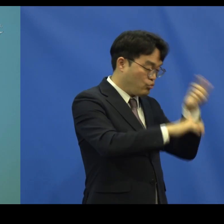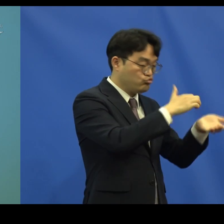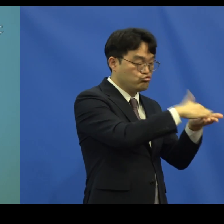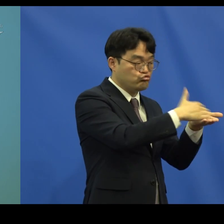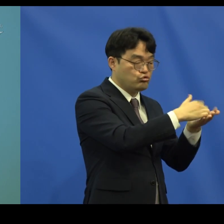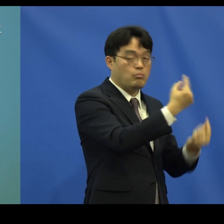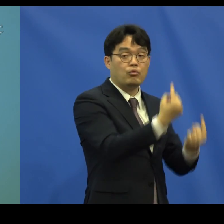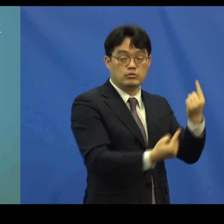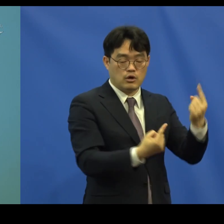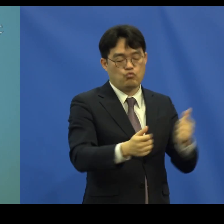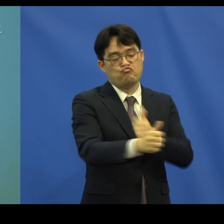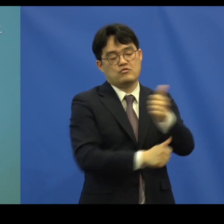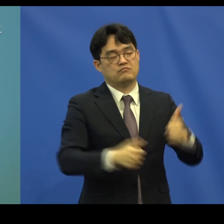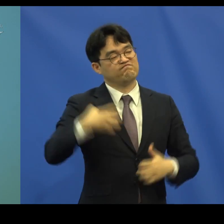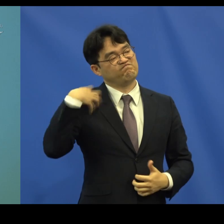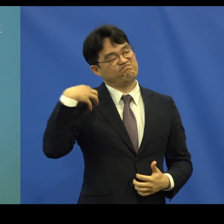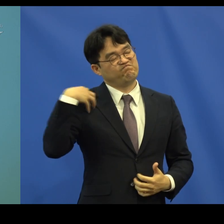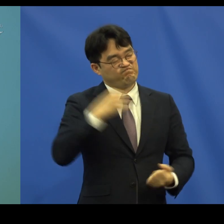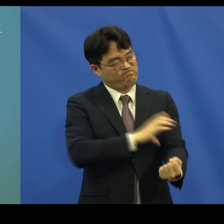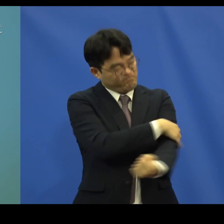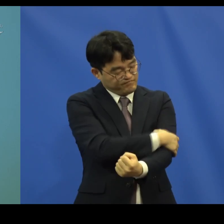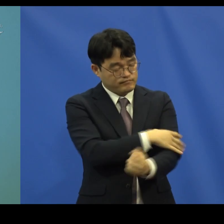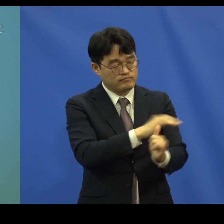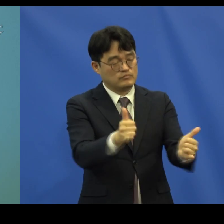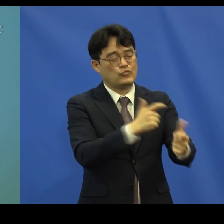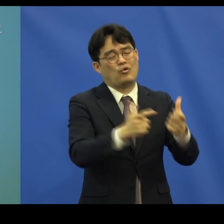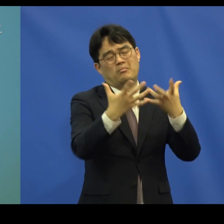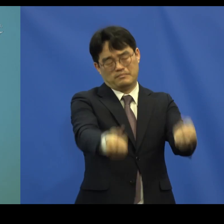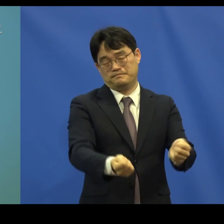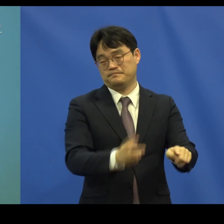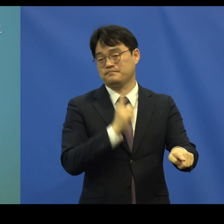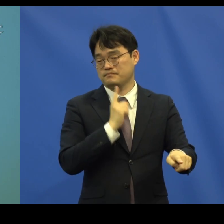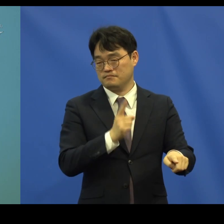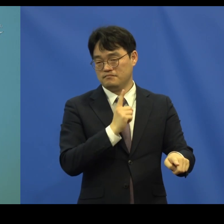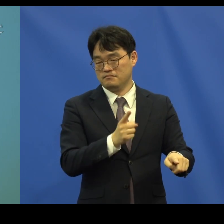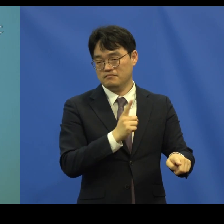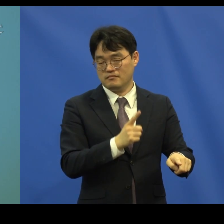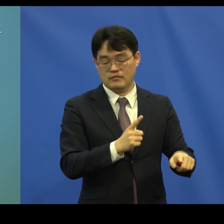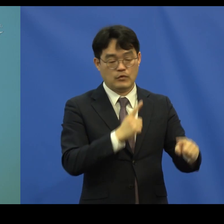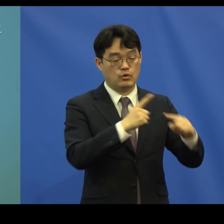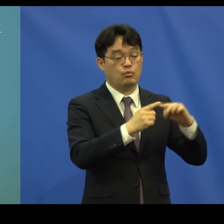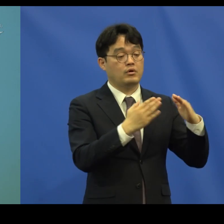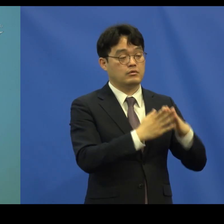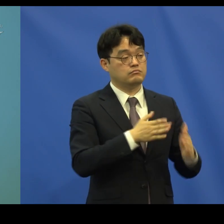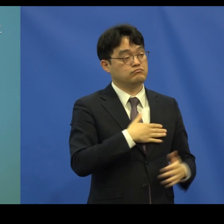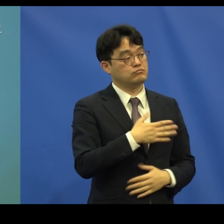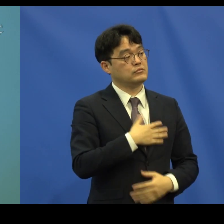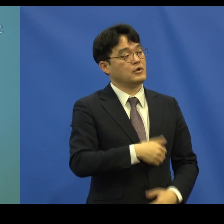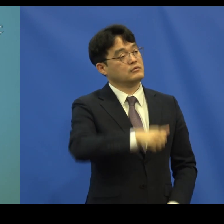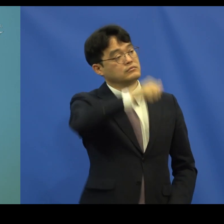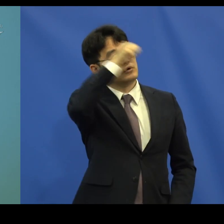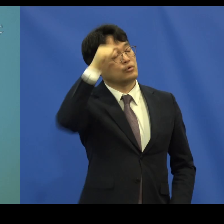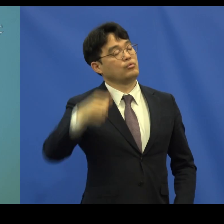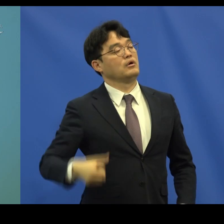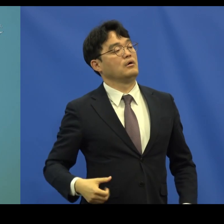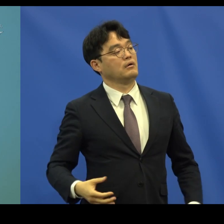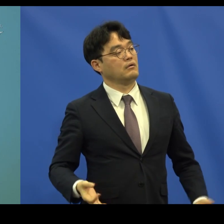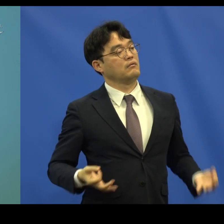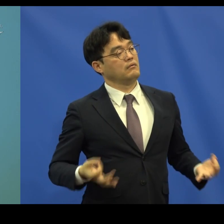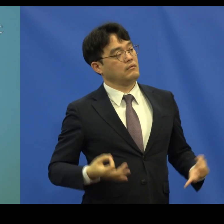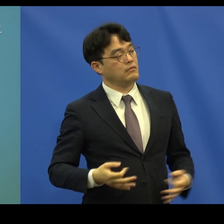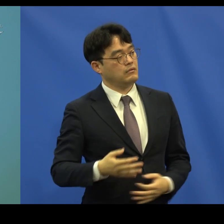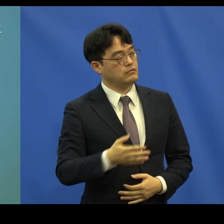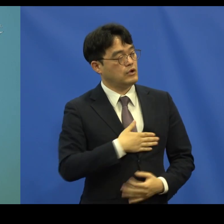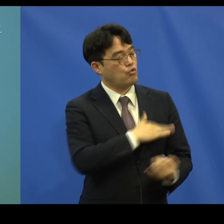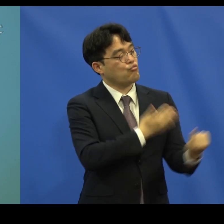직분이 감투가 되는 거죠. 직분이 감투가 되고 교회 직분을 세속적인 명예로 여기게 되고 이게 소셜 클럽이